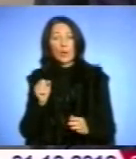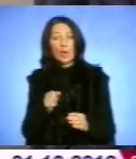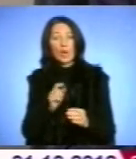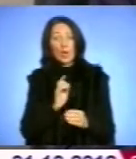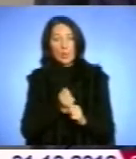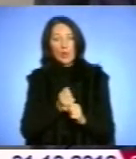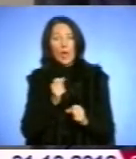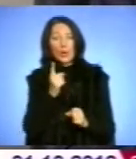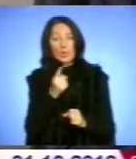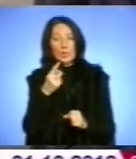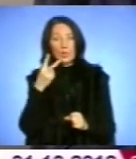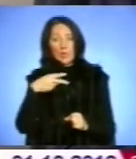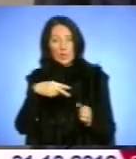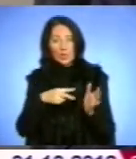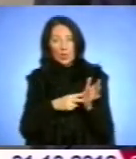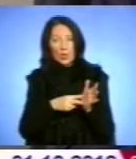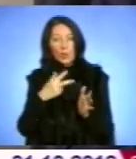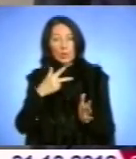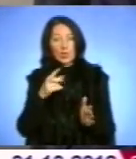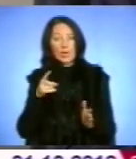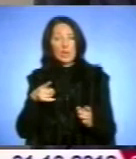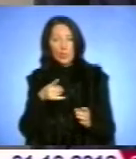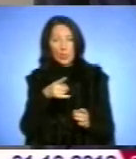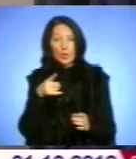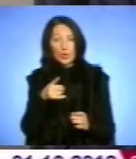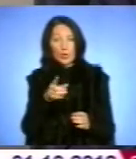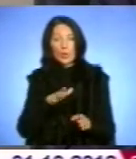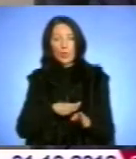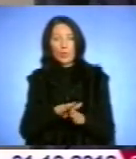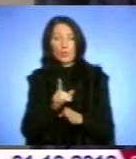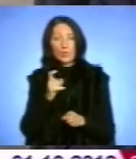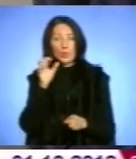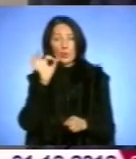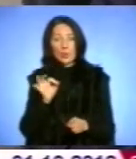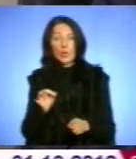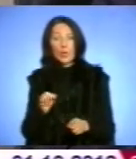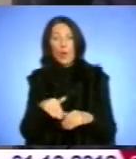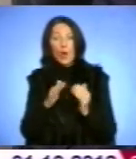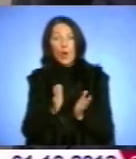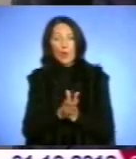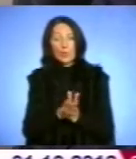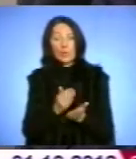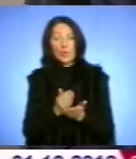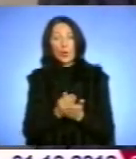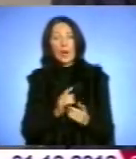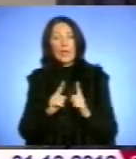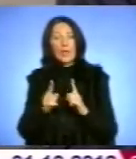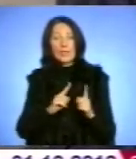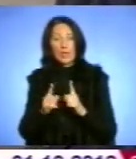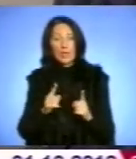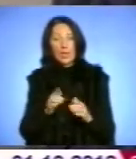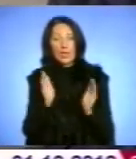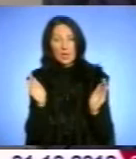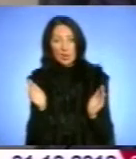30 маршрути в повному обсязі, в повному 100% обсязі. Тобто інтервал руху буде приблизно